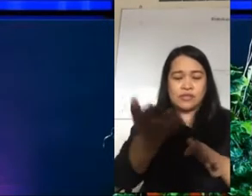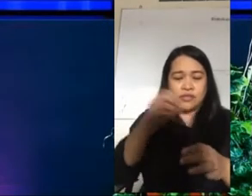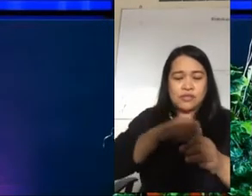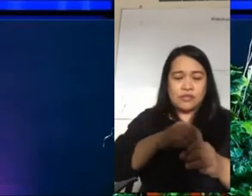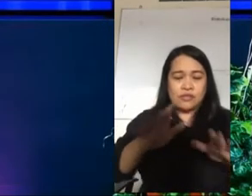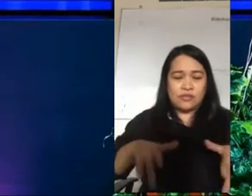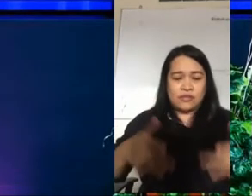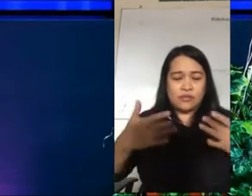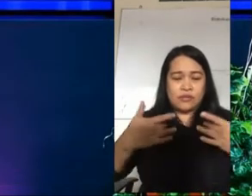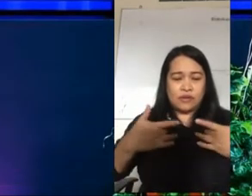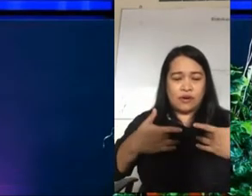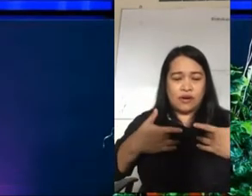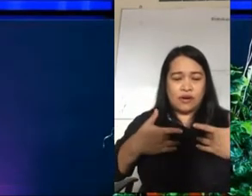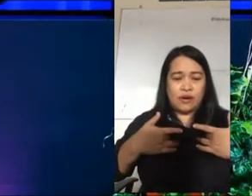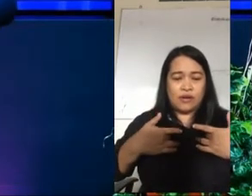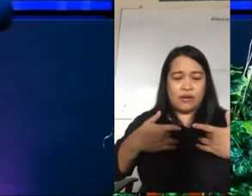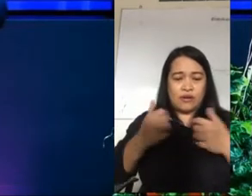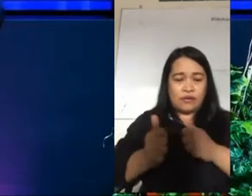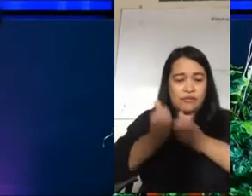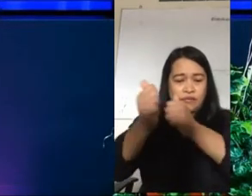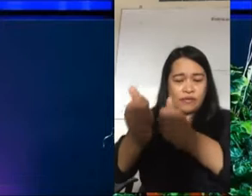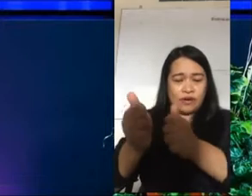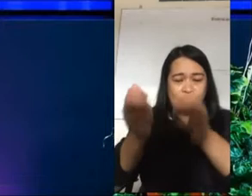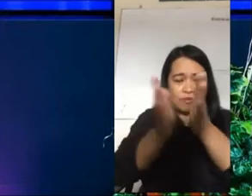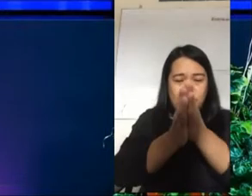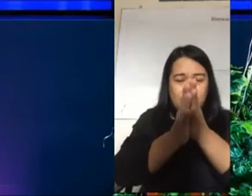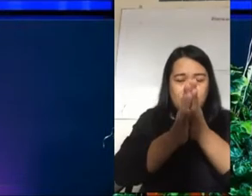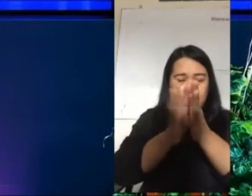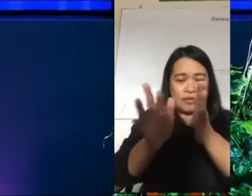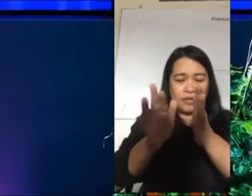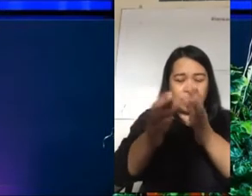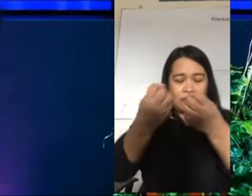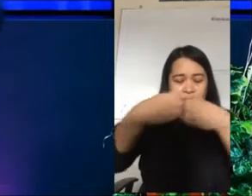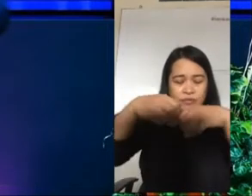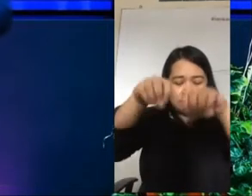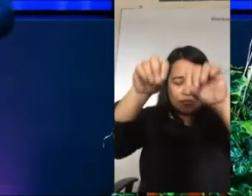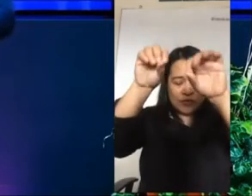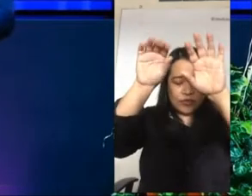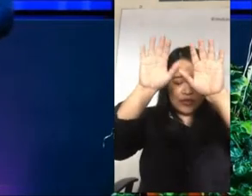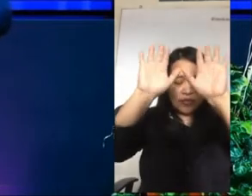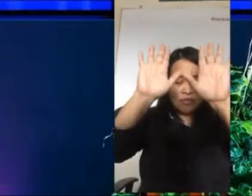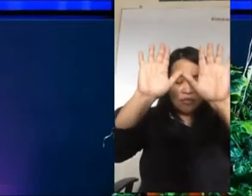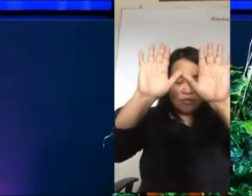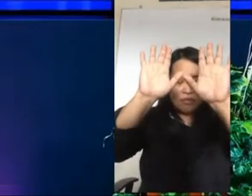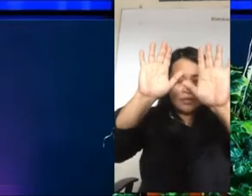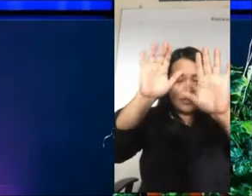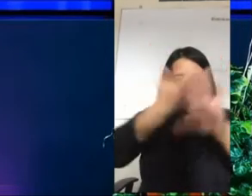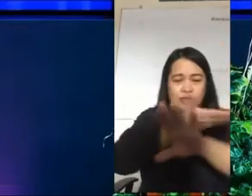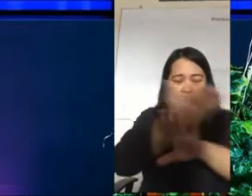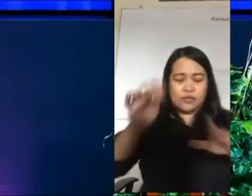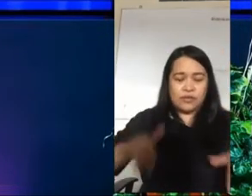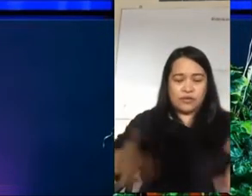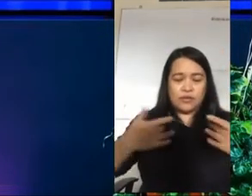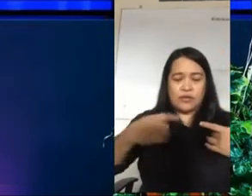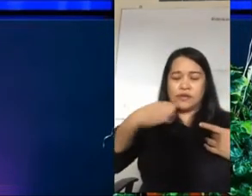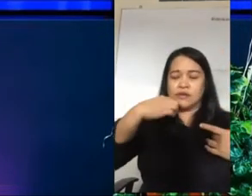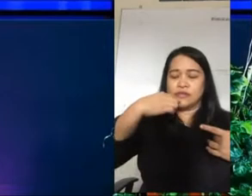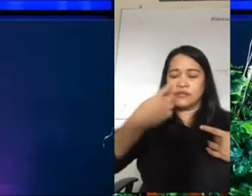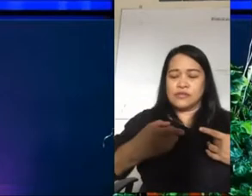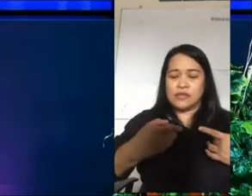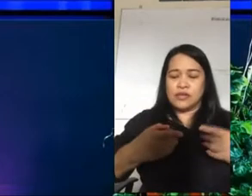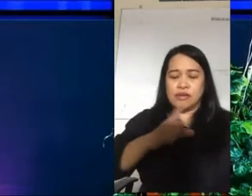maigsing panalangin ng pagsuko ng puso ng buhay sa ating Panginoon. Sabihin mo ng buong puso, Panginoong